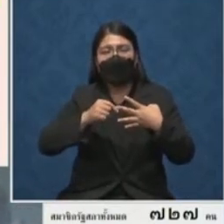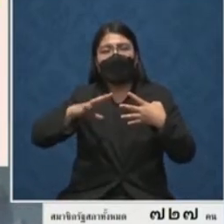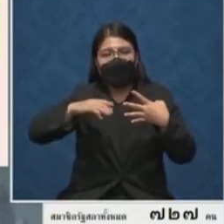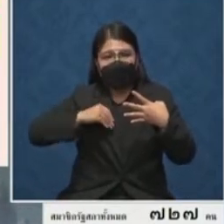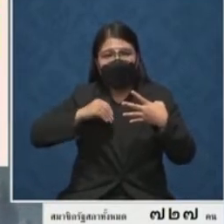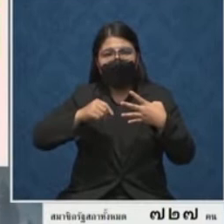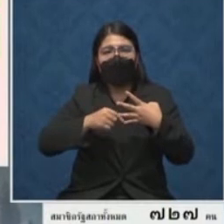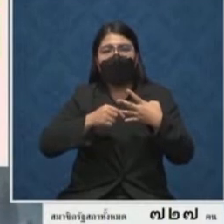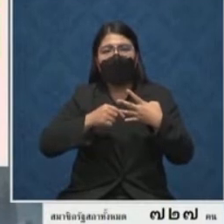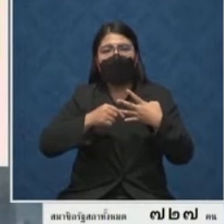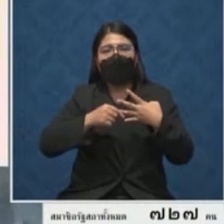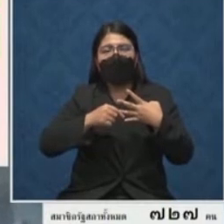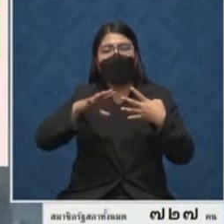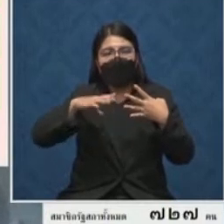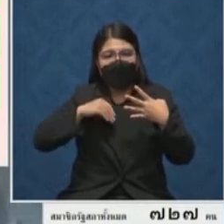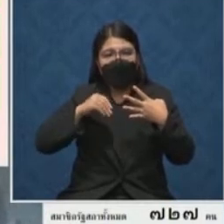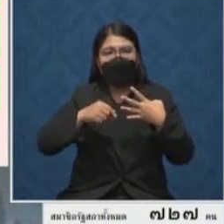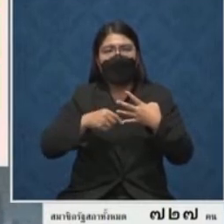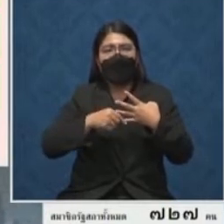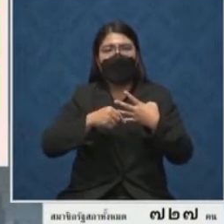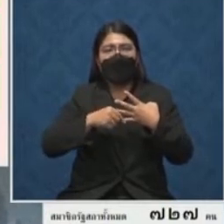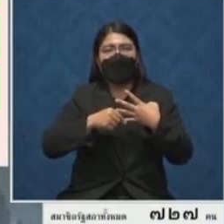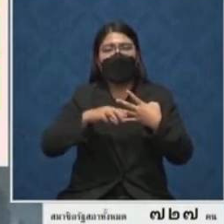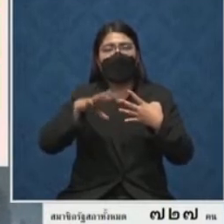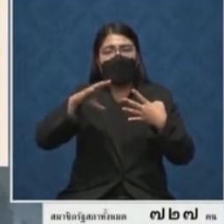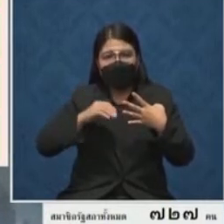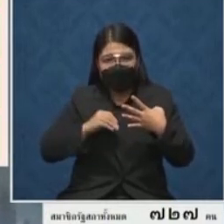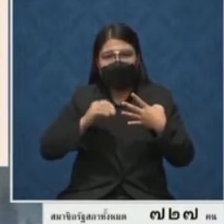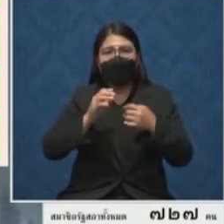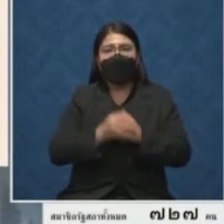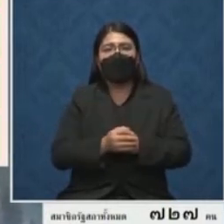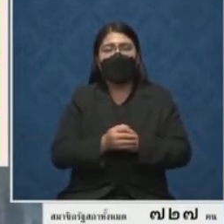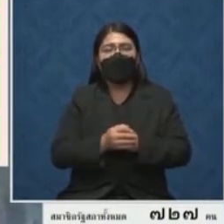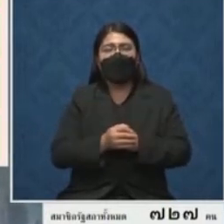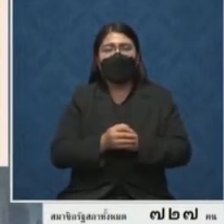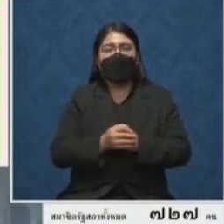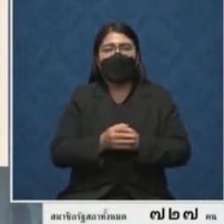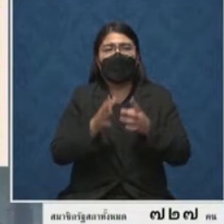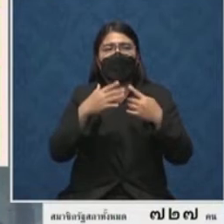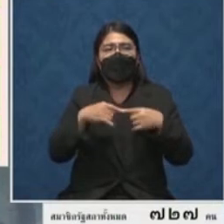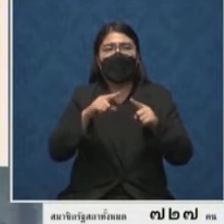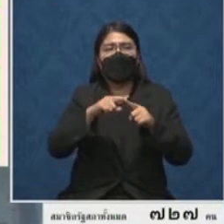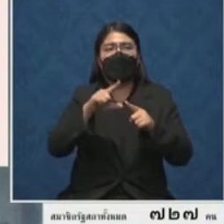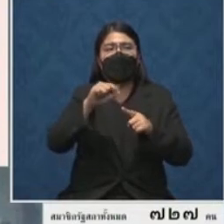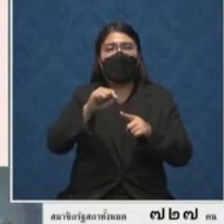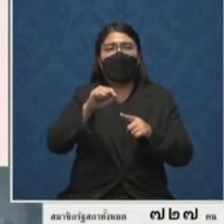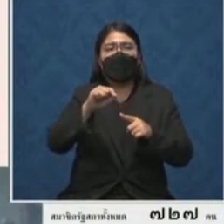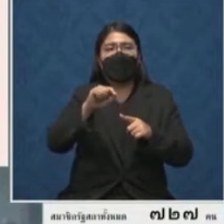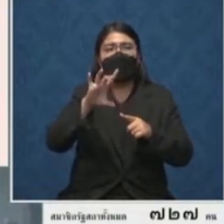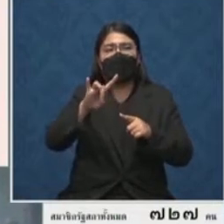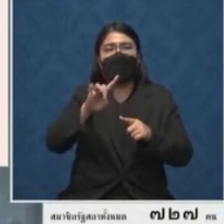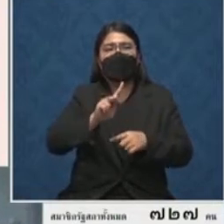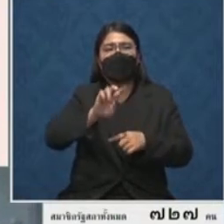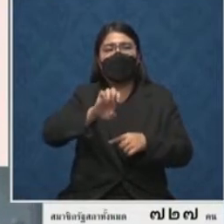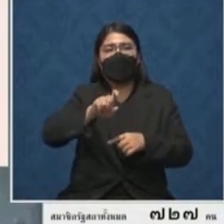การ3รับหลักการ4รับหลักการครับ 28นายกิตติชัยเรืองสวัสดิ